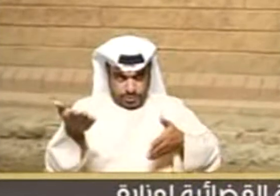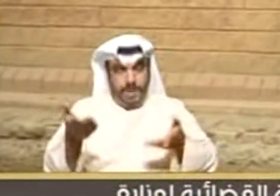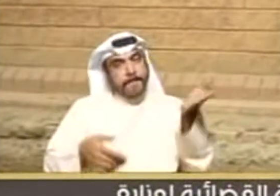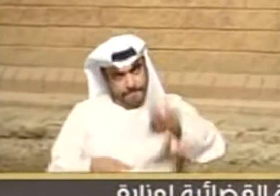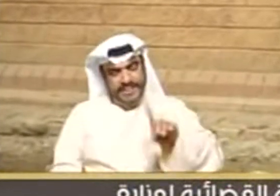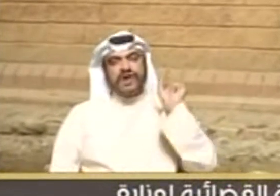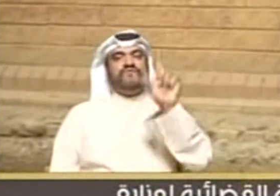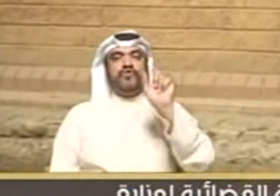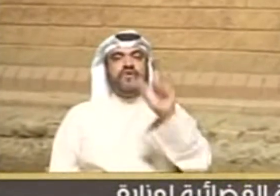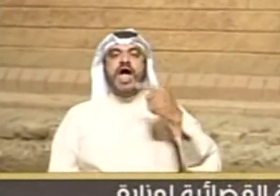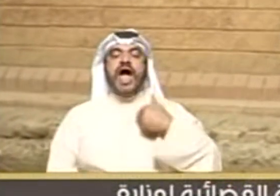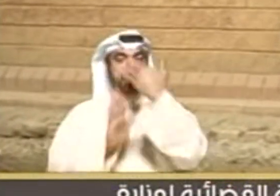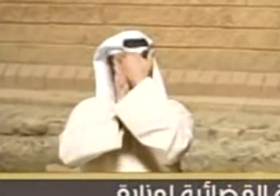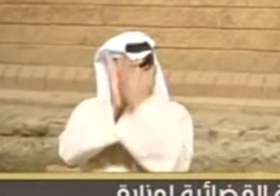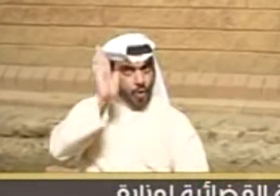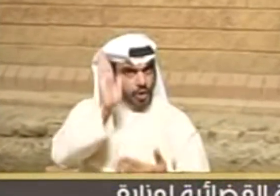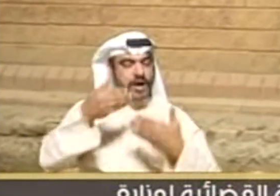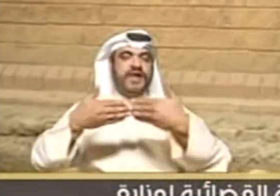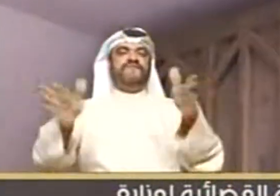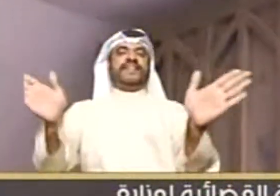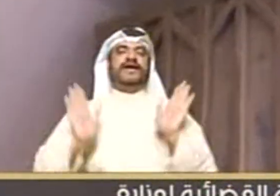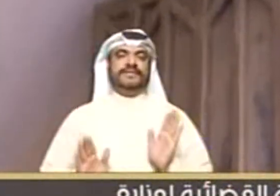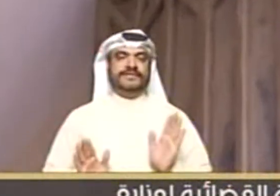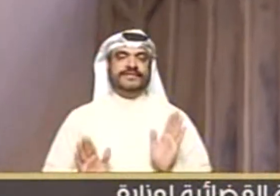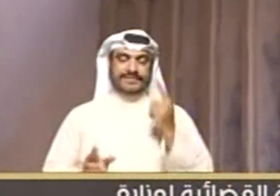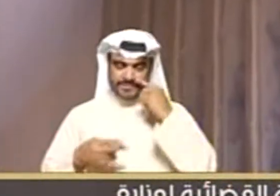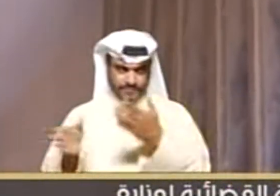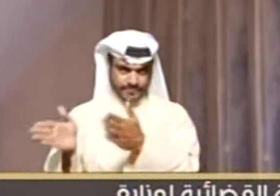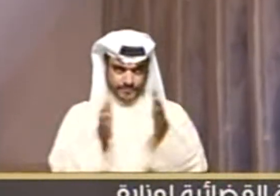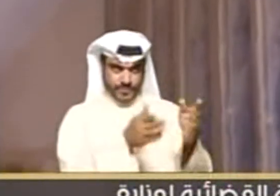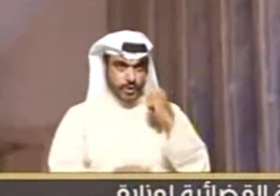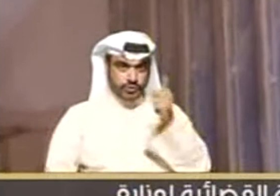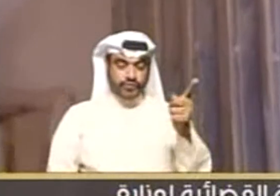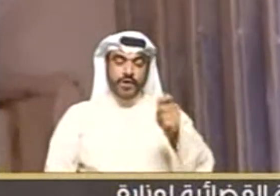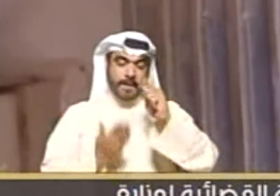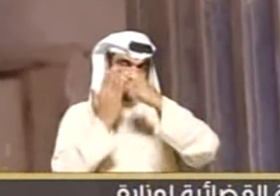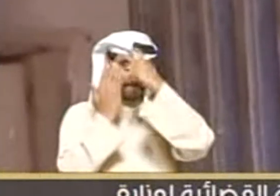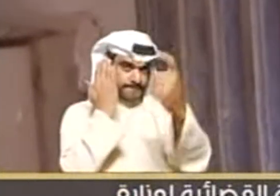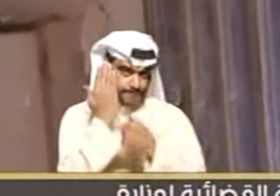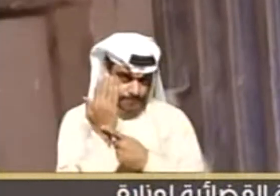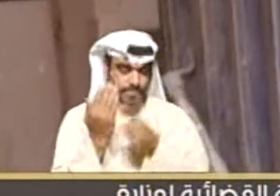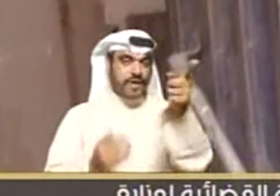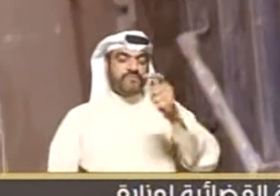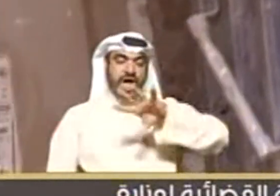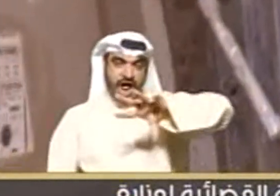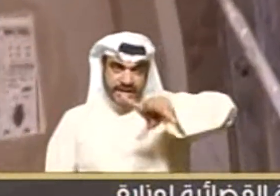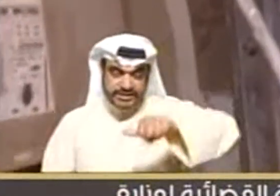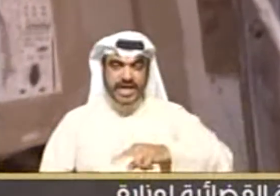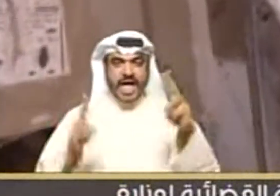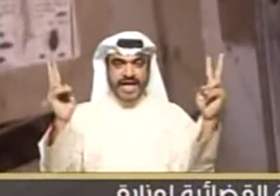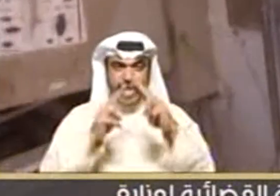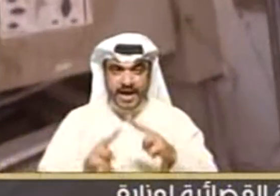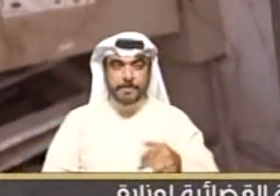ونظامنا احنا نرفع لنا البلوك، هذه اجراءات احنا نسويها دائما. تجاوزات، سرقات، قسائم يغذيها مصدر